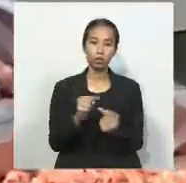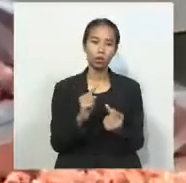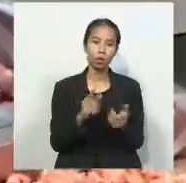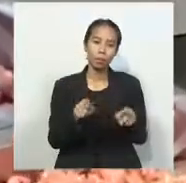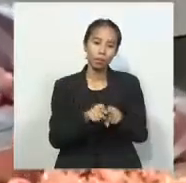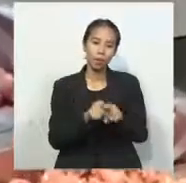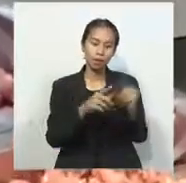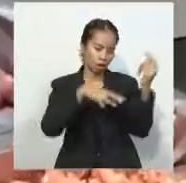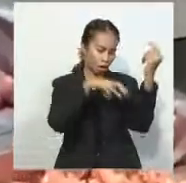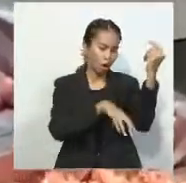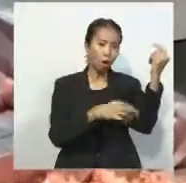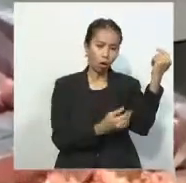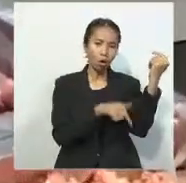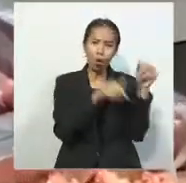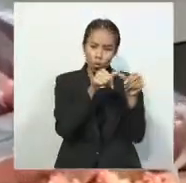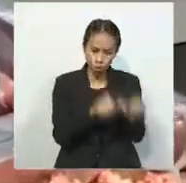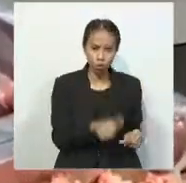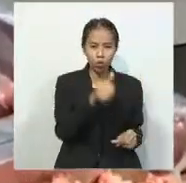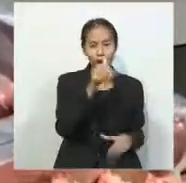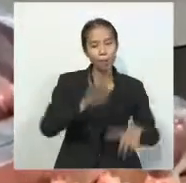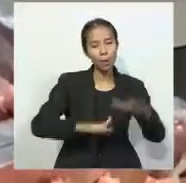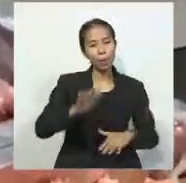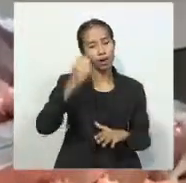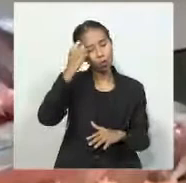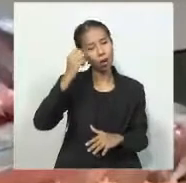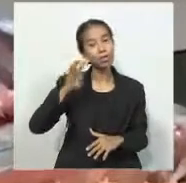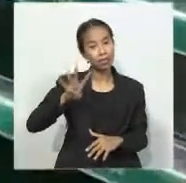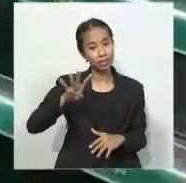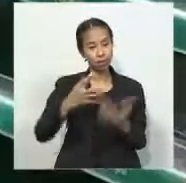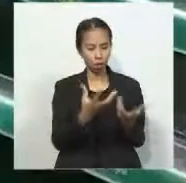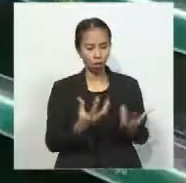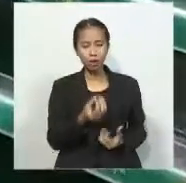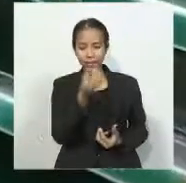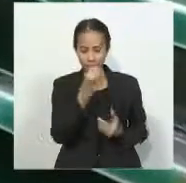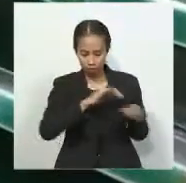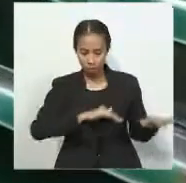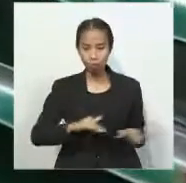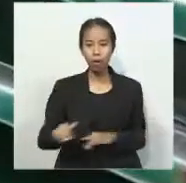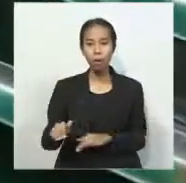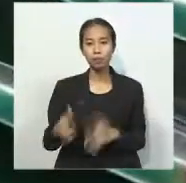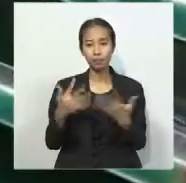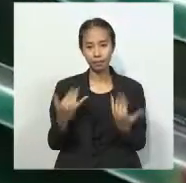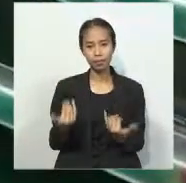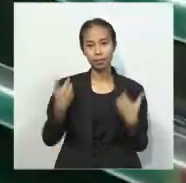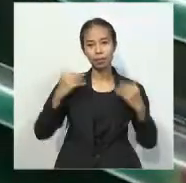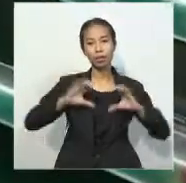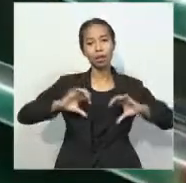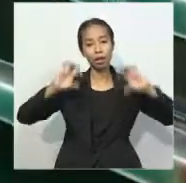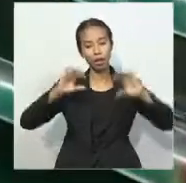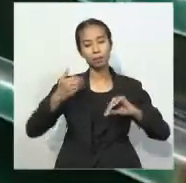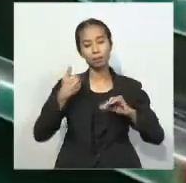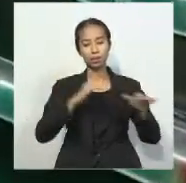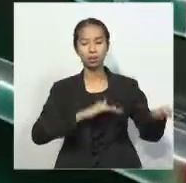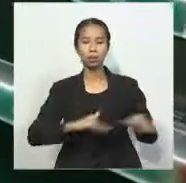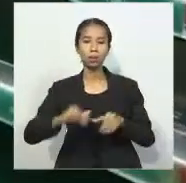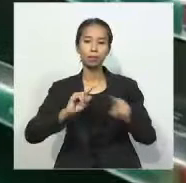ะอยู่บนเกาะได้ประมาณ4วันนะครับในพื้นที่ของเกาะสมุยอาหารตอนนี้ก็ถือว่ามีความพร้อมเพียงพอแล้วก็หน่วยงานทางภาครัฐก็ได้มีการเตรียม